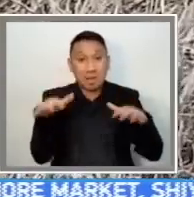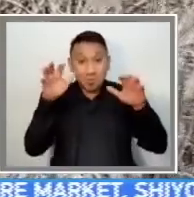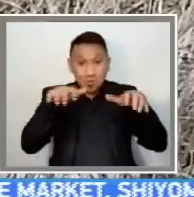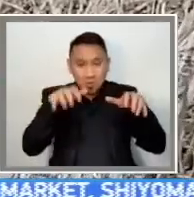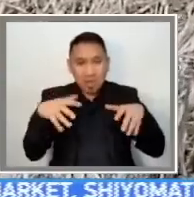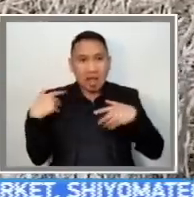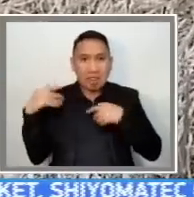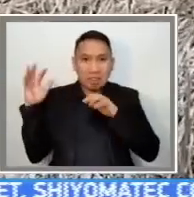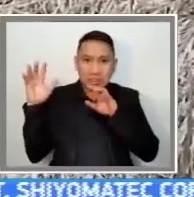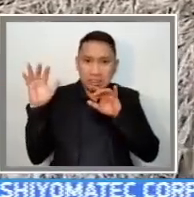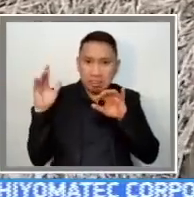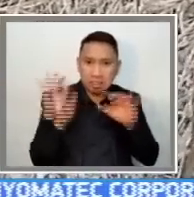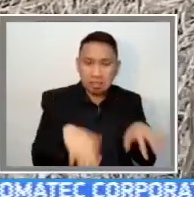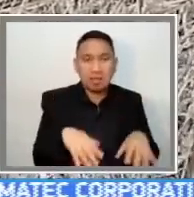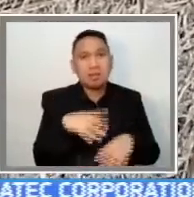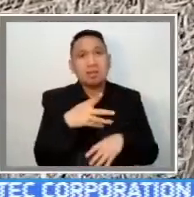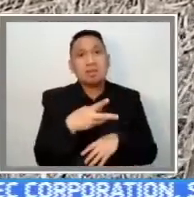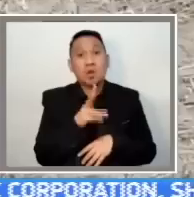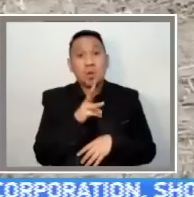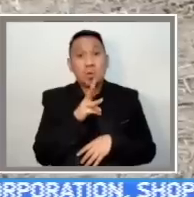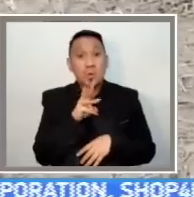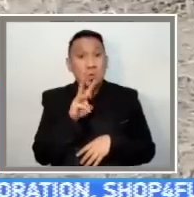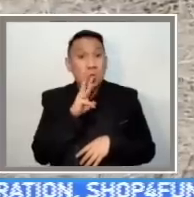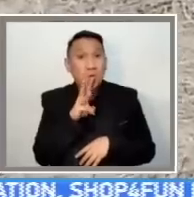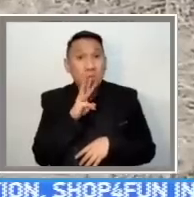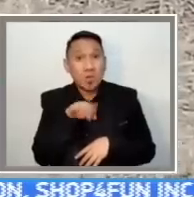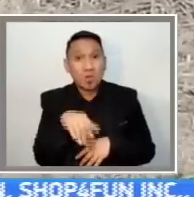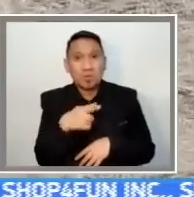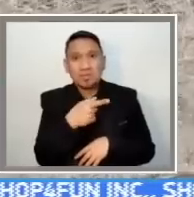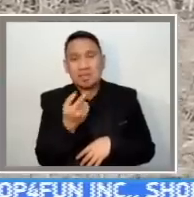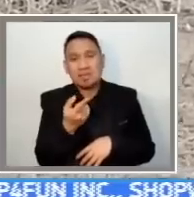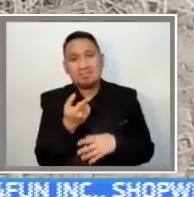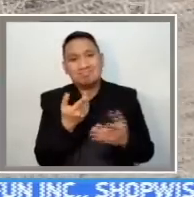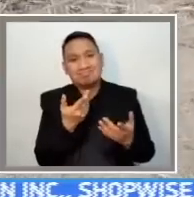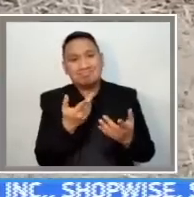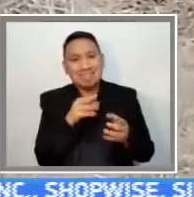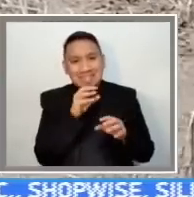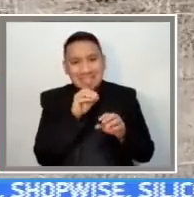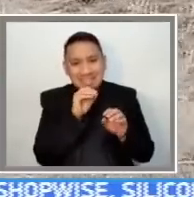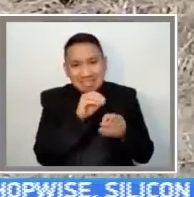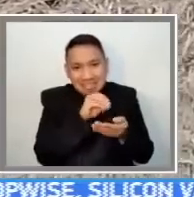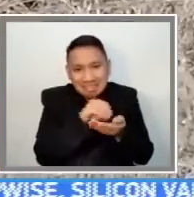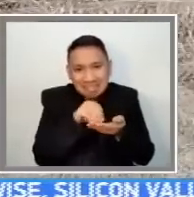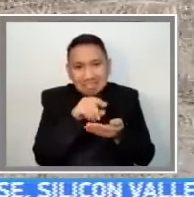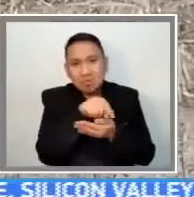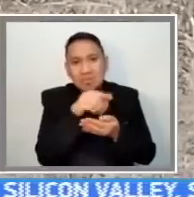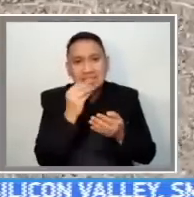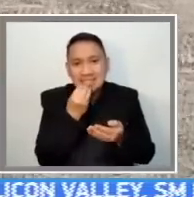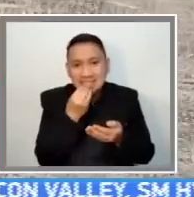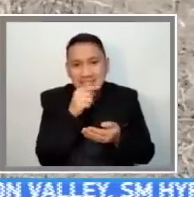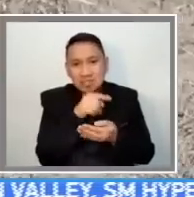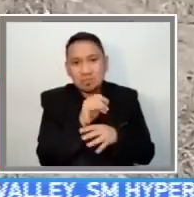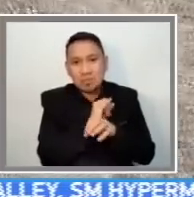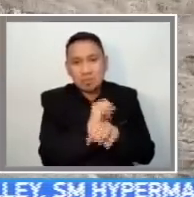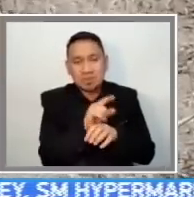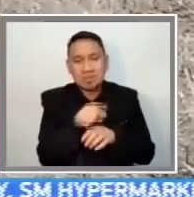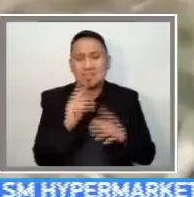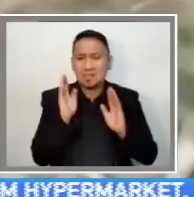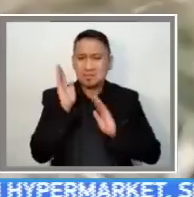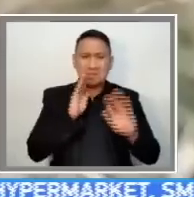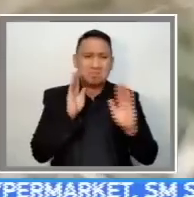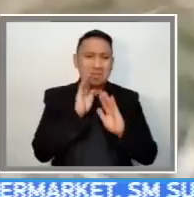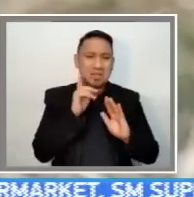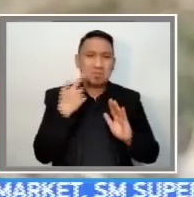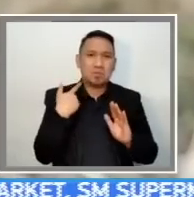po yung mga tanim na palay na gusto raw ng black bugs. Problemado ang mga magsasaka dahil naghahanda na sana silang